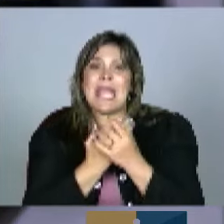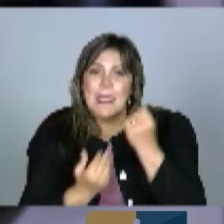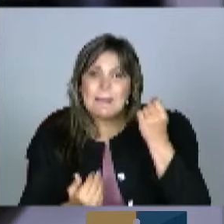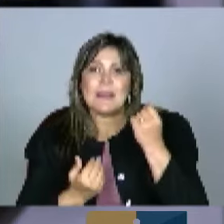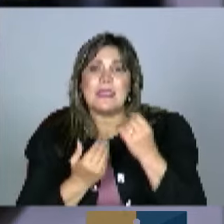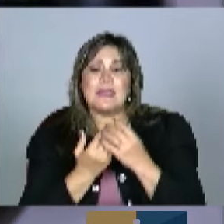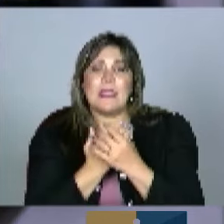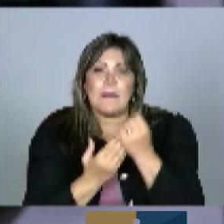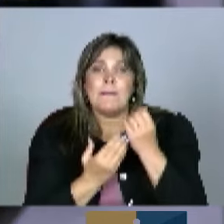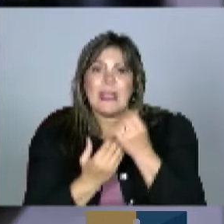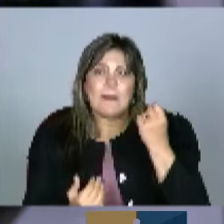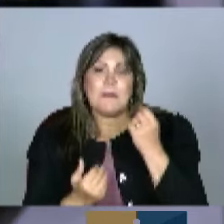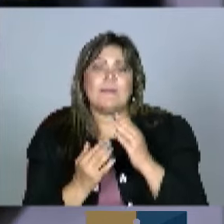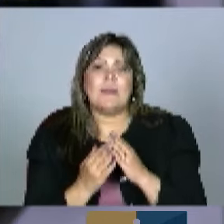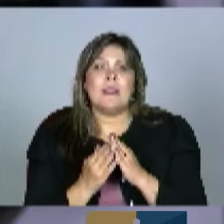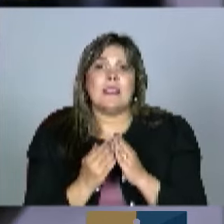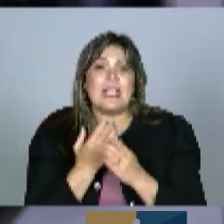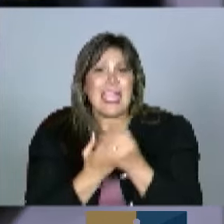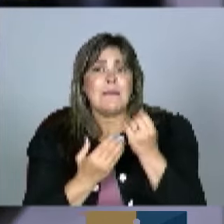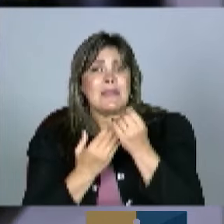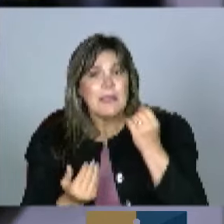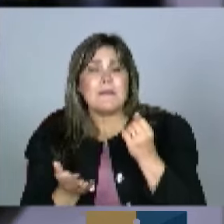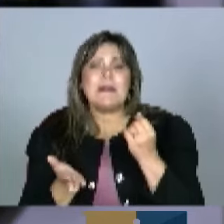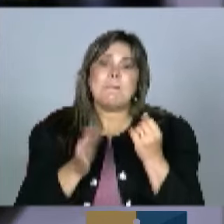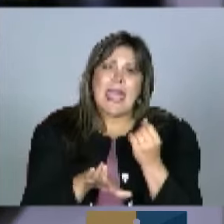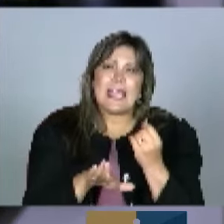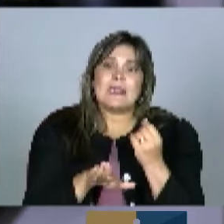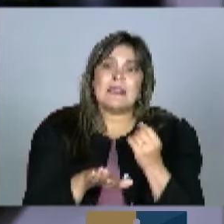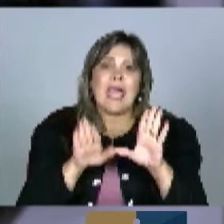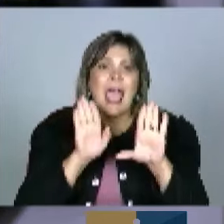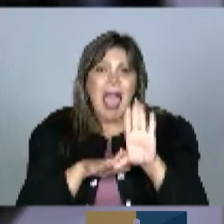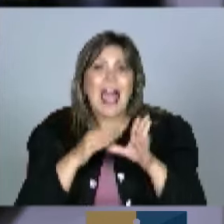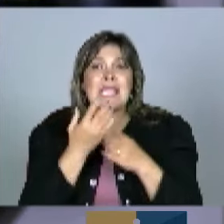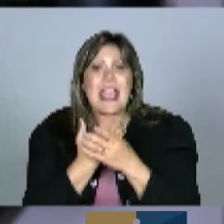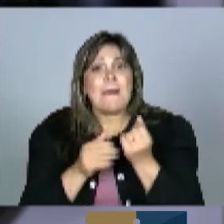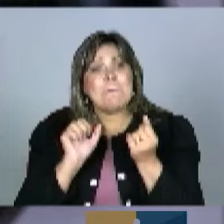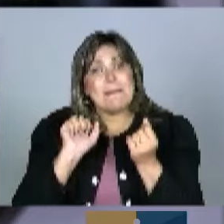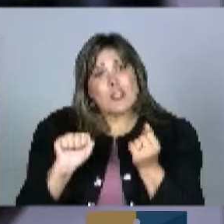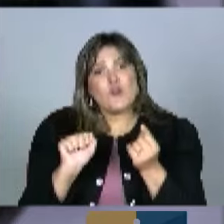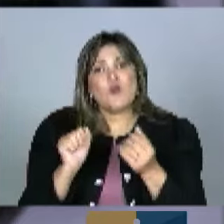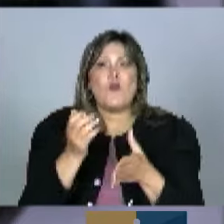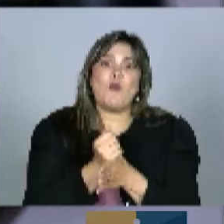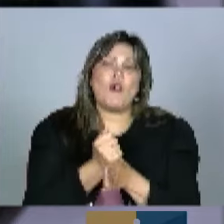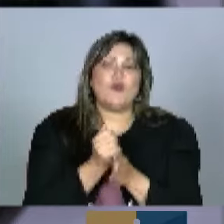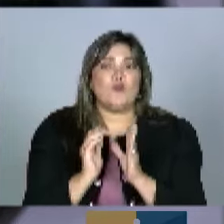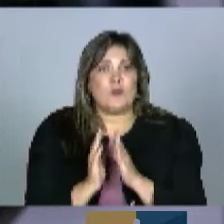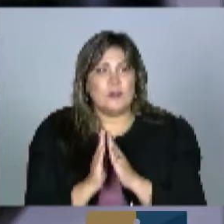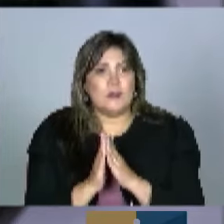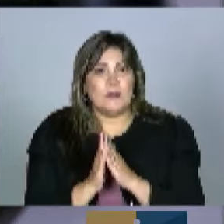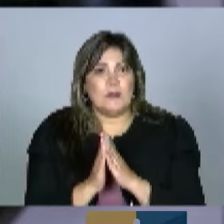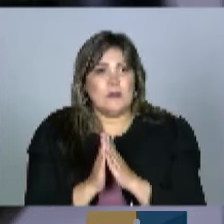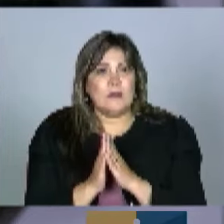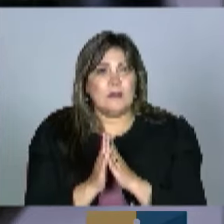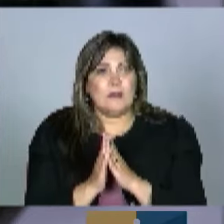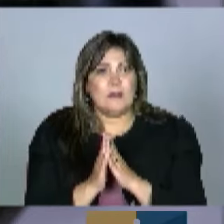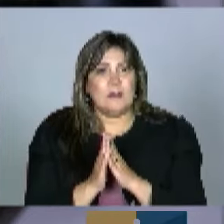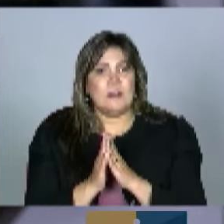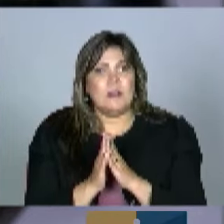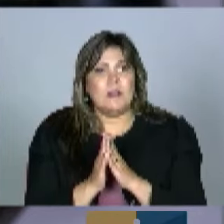اقدر اطلقهم ولا لا ولا ما اقدرش طيب حاضر يا فندم حاضر شكرا لحضرتك دلوقتي